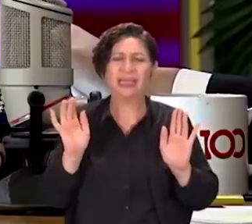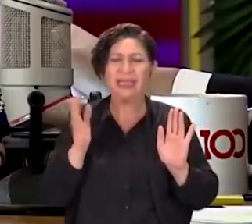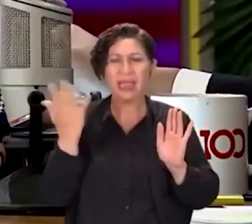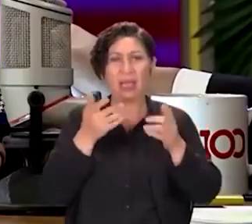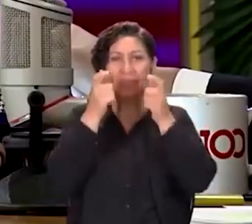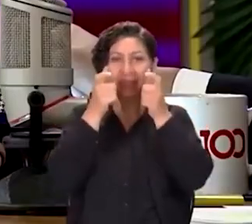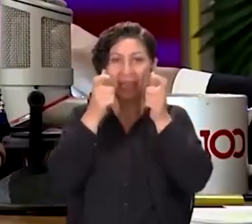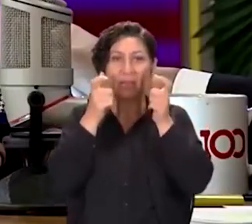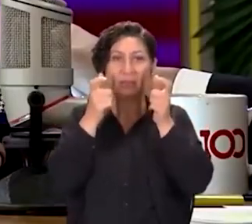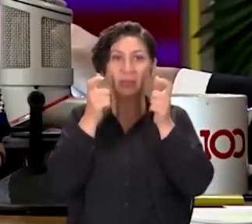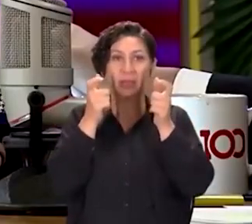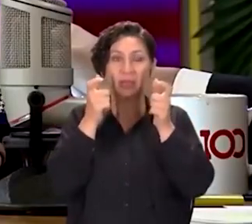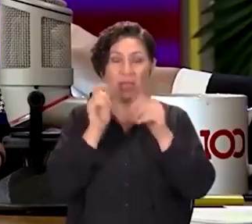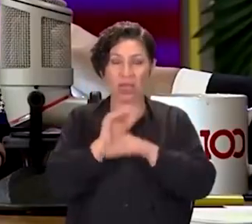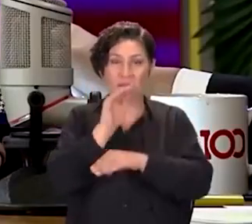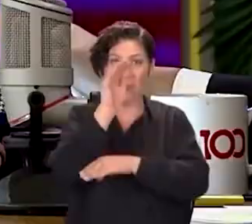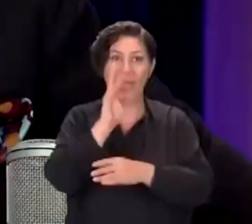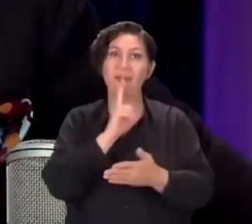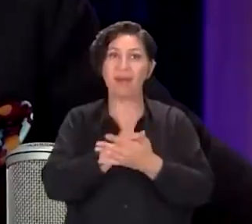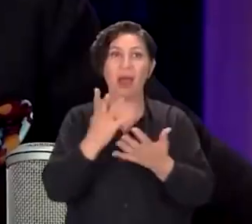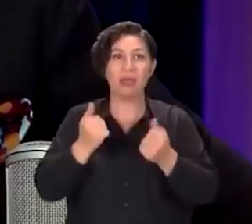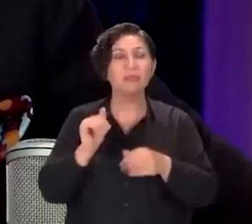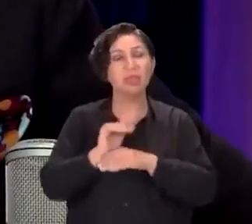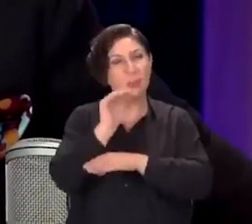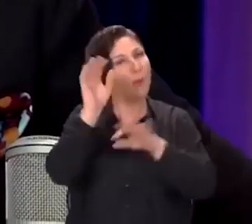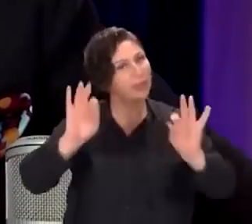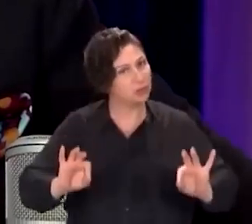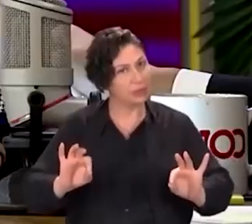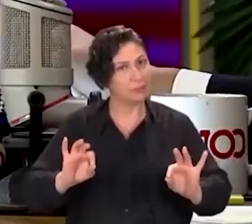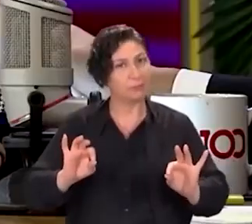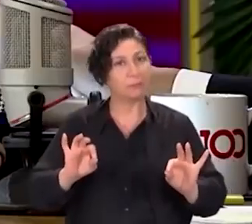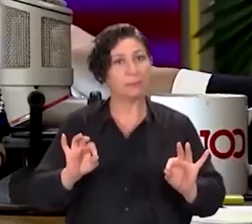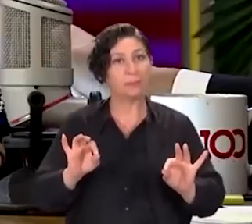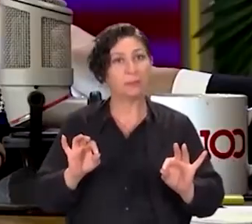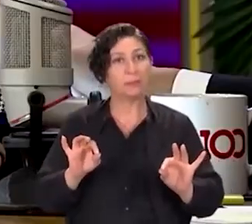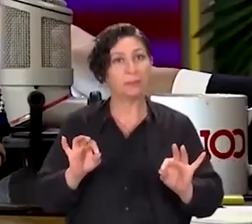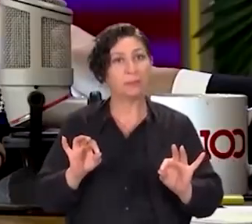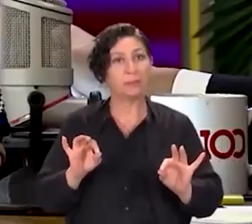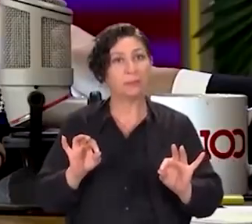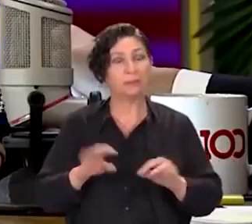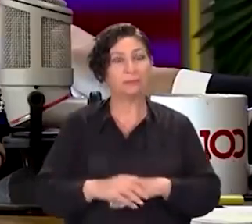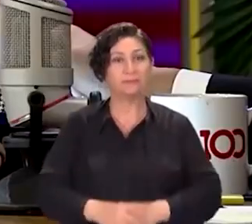daha dikkatli yaşamaya başladım. Yani